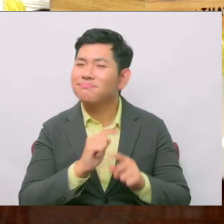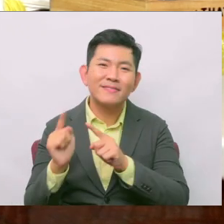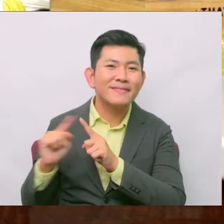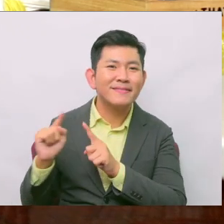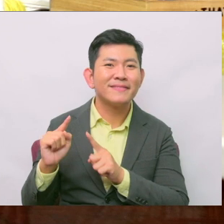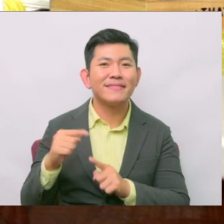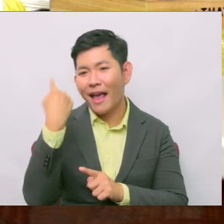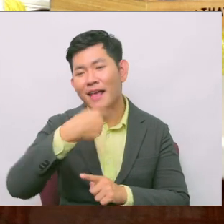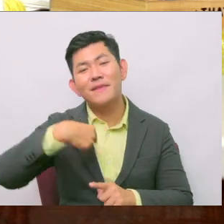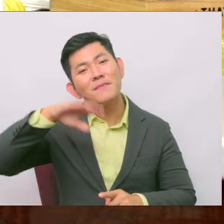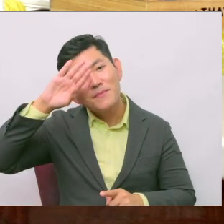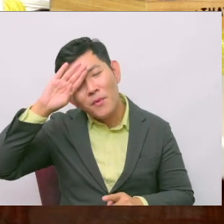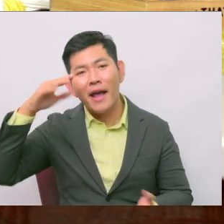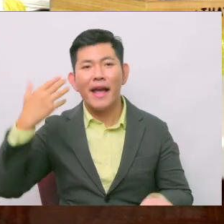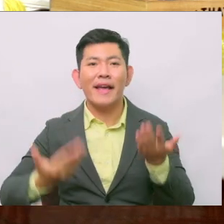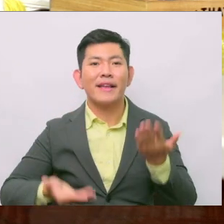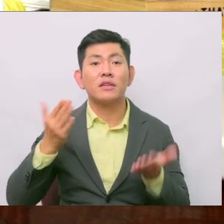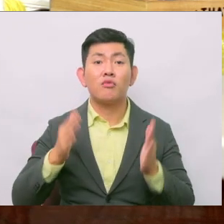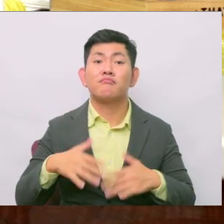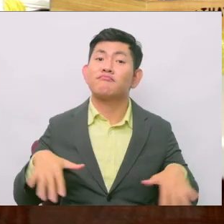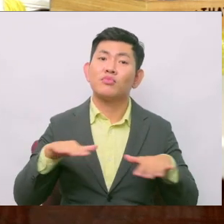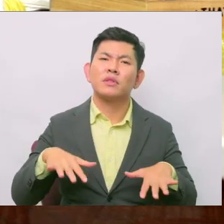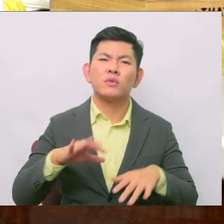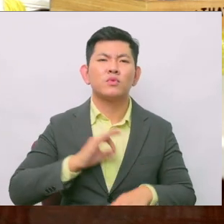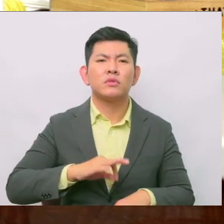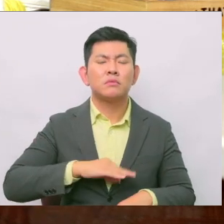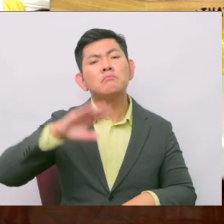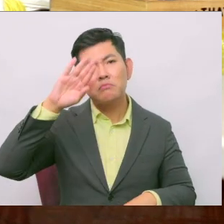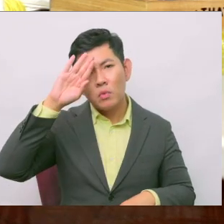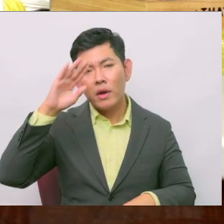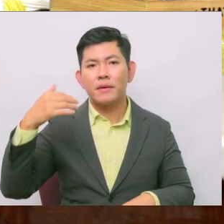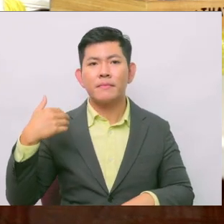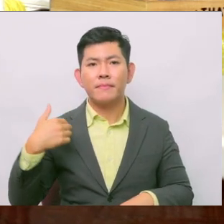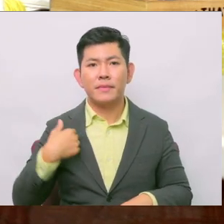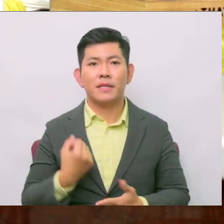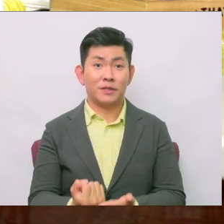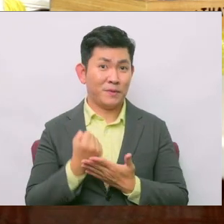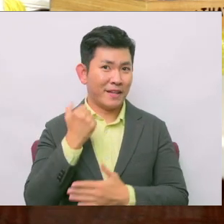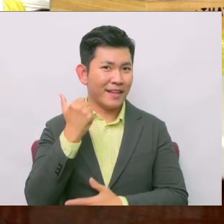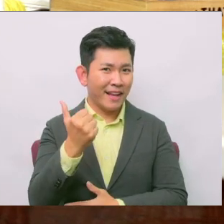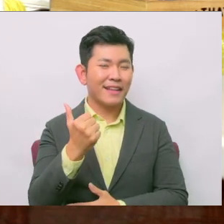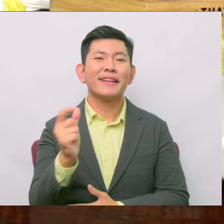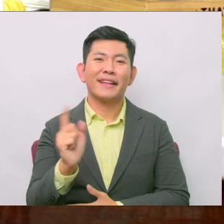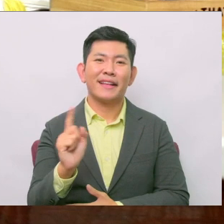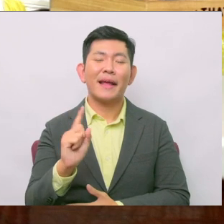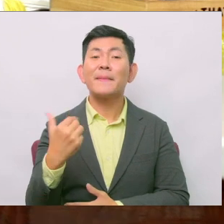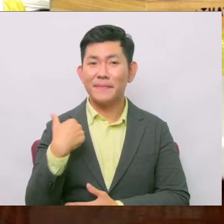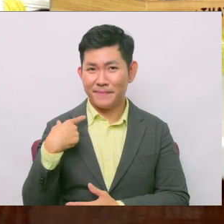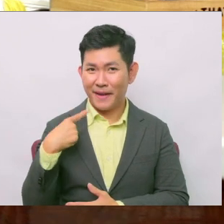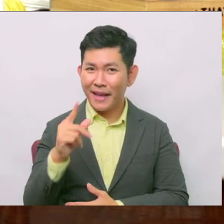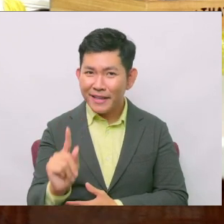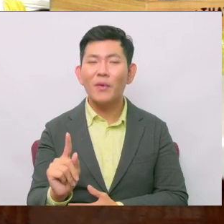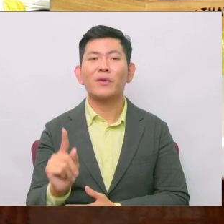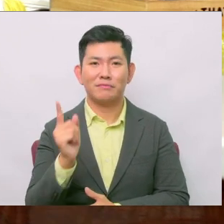ยคนที่เป็นคนปกติแล้วมีอาการปวดเมื่อยสามารถใช้ลูกประคบได้ซึ่งถือว่ามีประโยชน์มาก